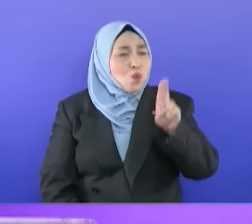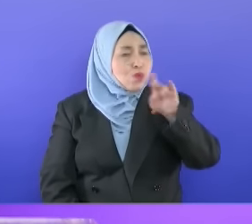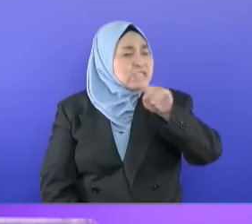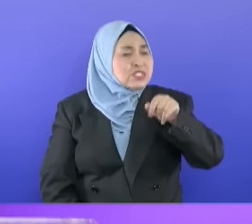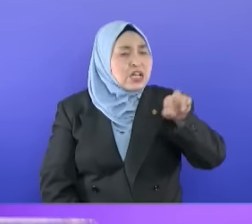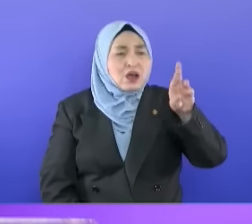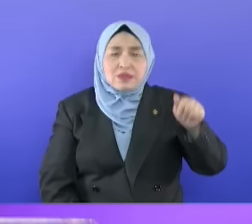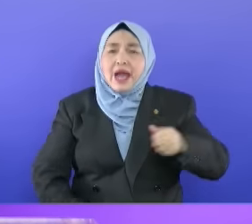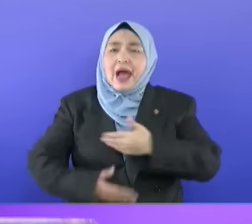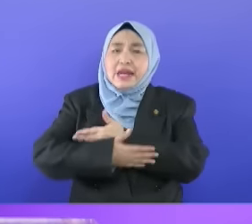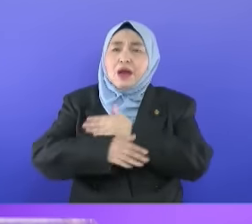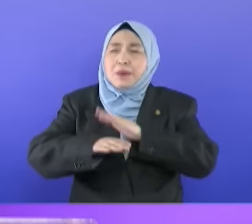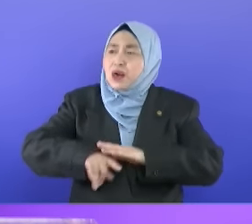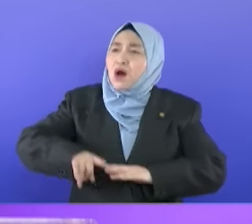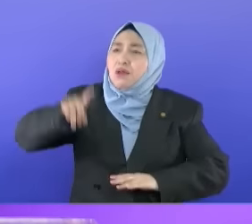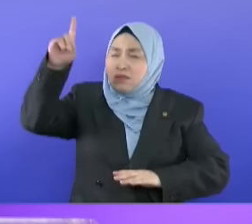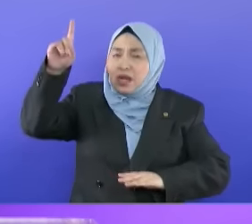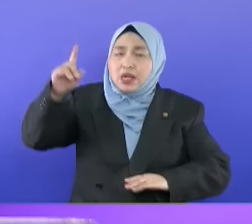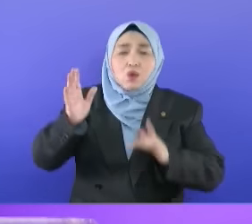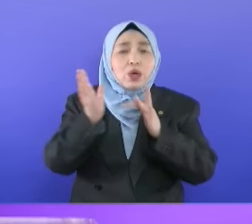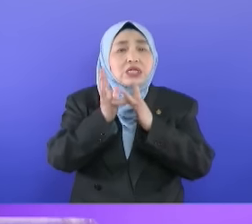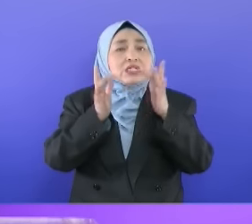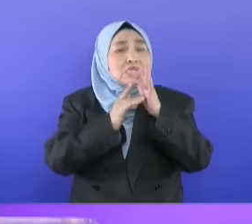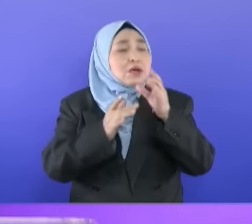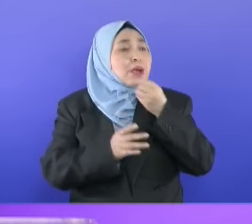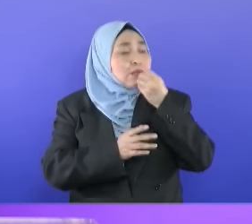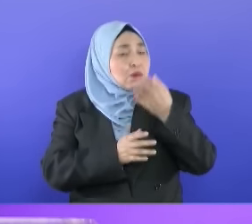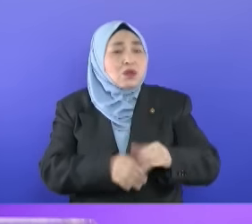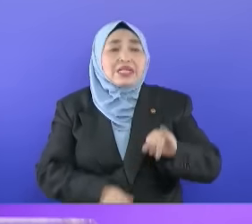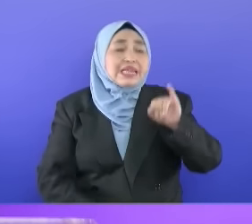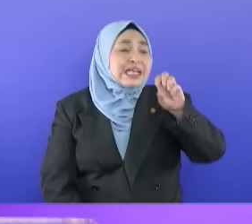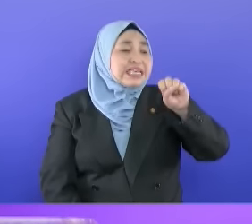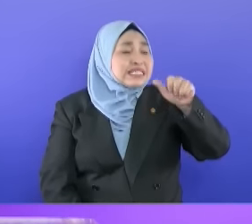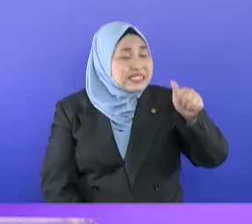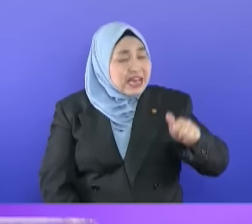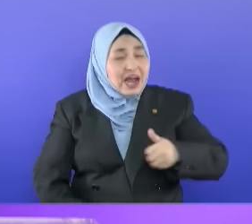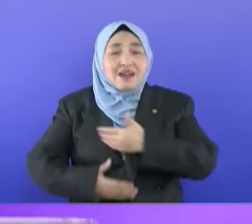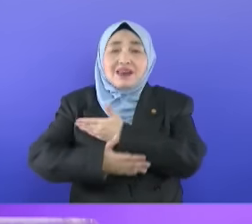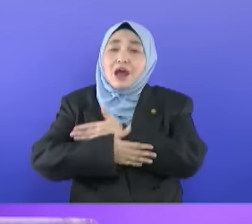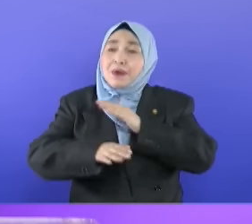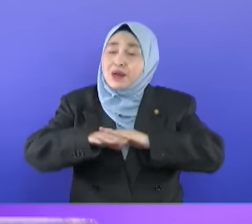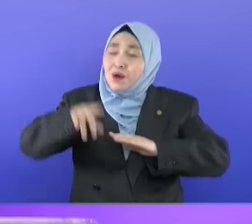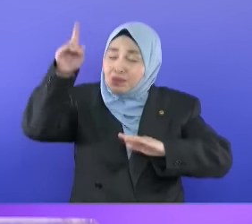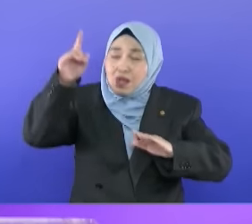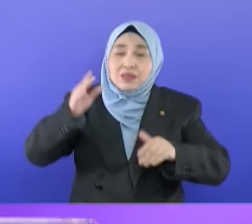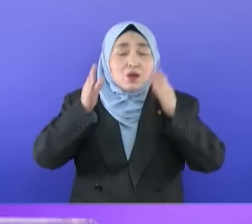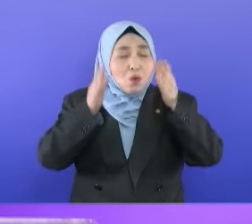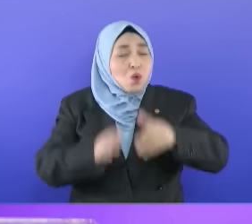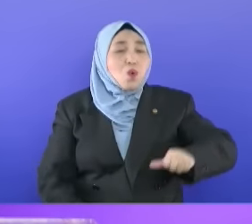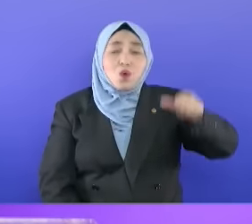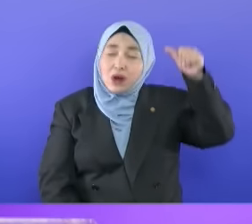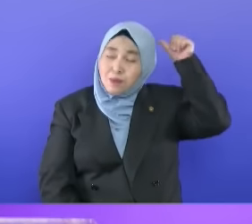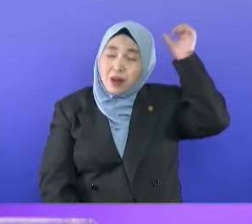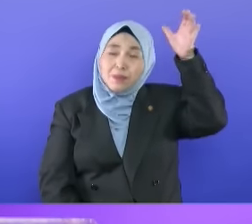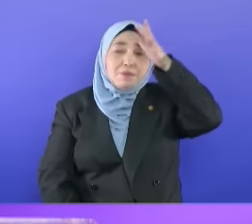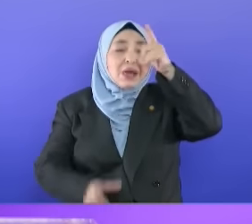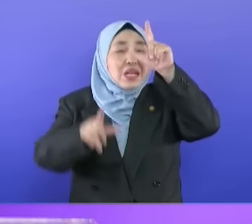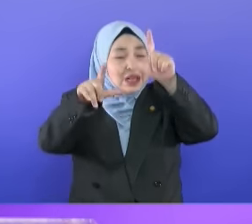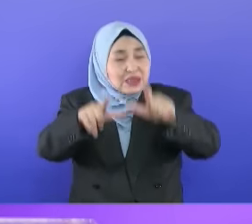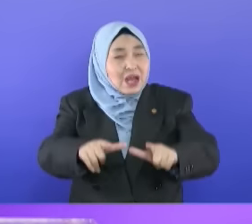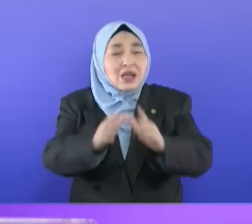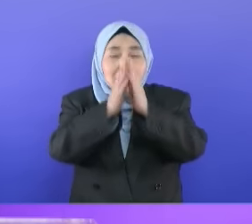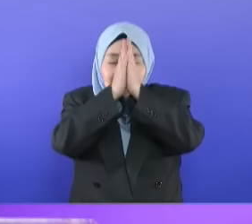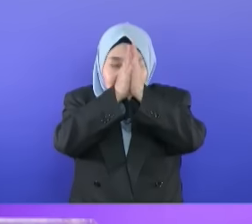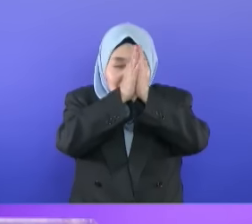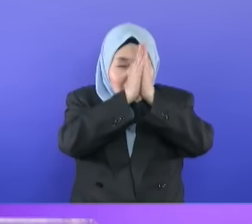itu adalah anak kepada Allah ataupun orang Kristen menyatakan bahwa Aisyah itu anak kepada Allah ataupun orang-orang musyrik yang meletakkan berhala